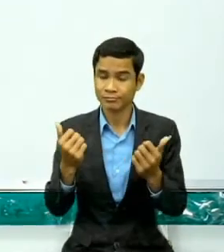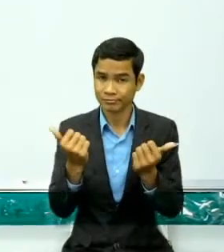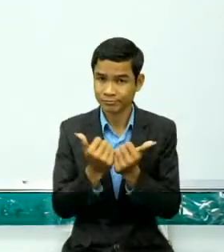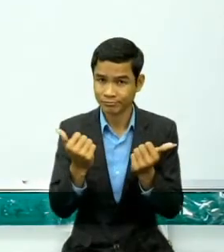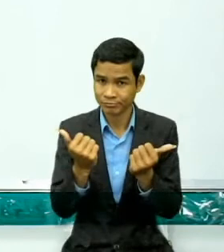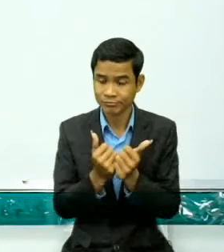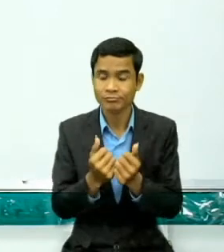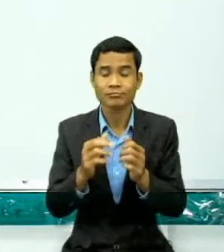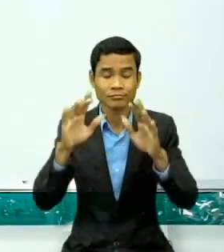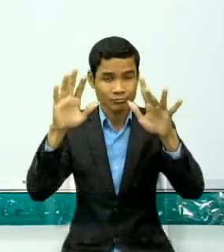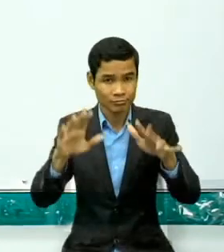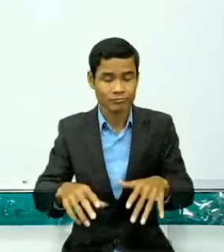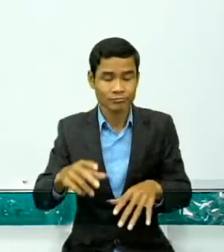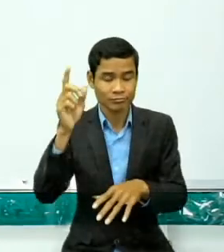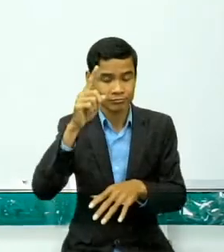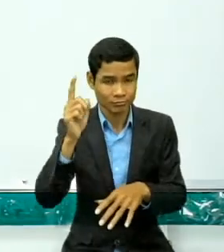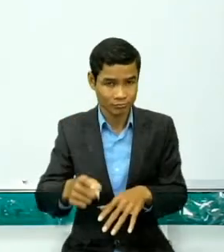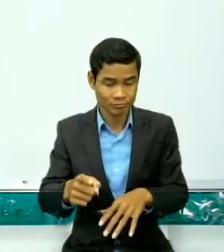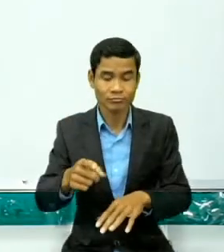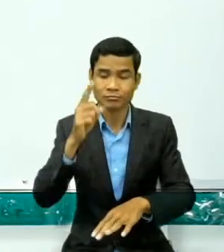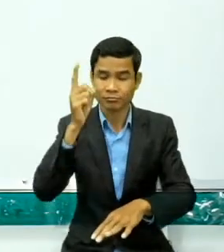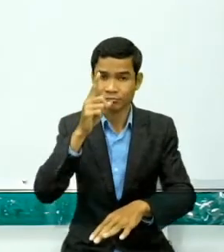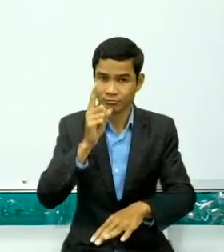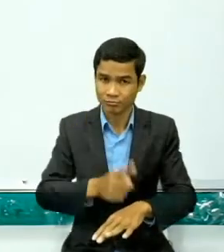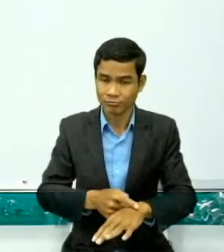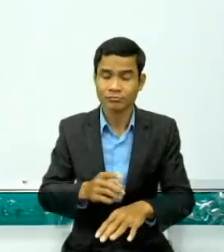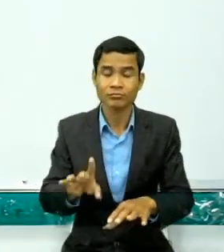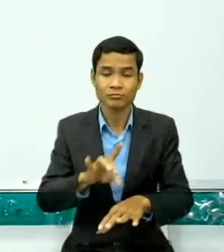ថាភ្លៀងផ្គររន្ទះចា